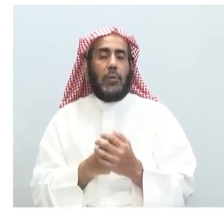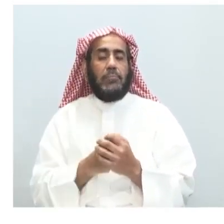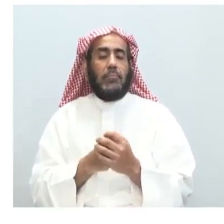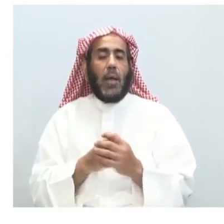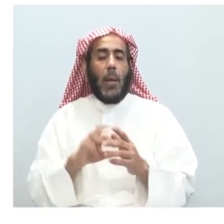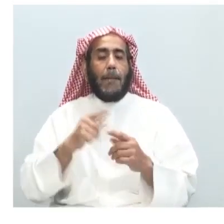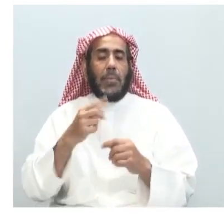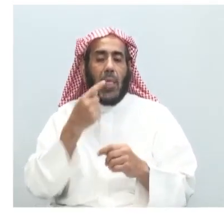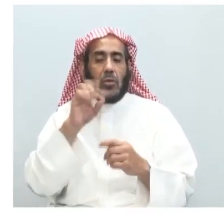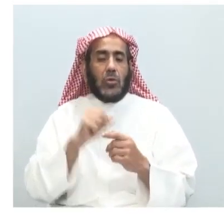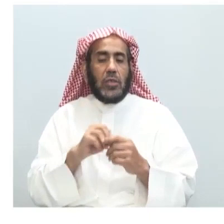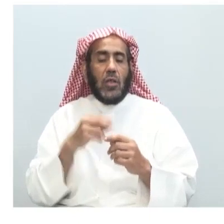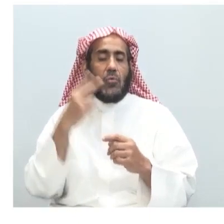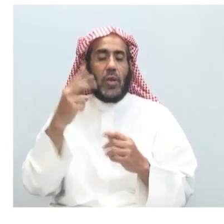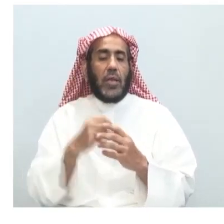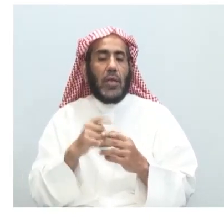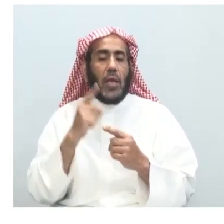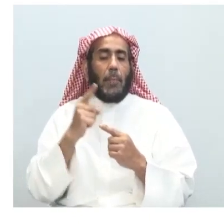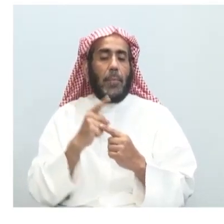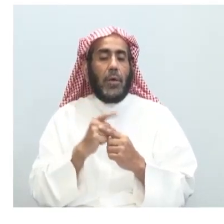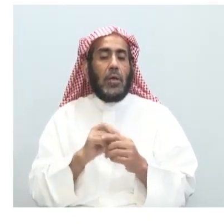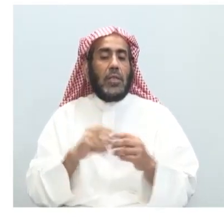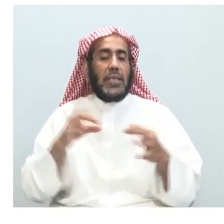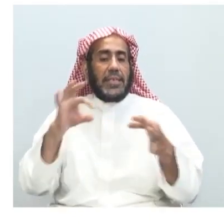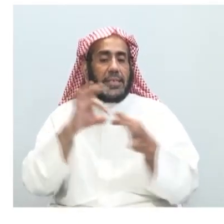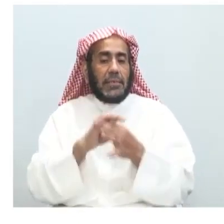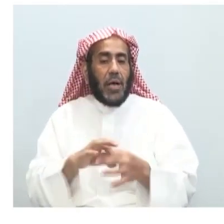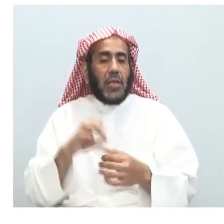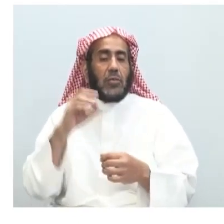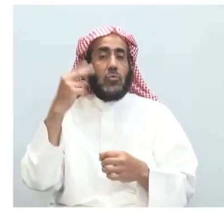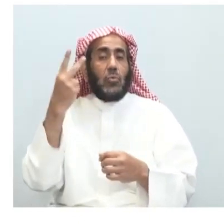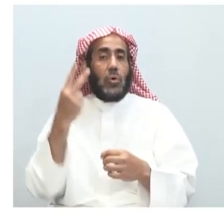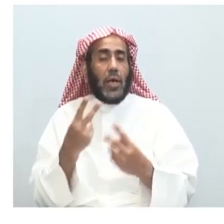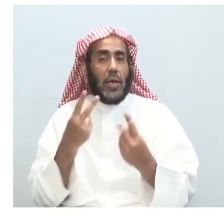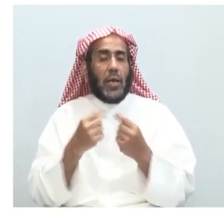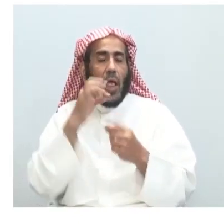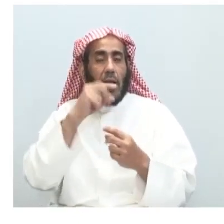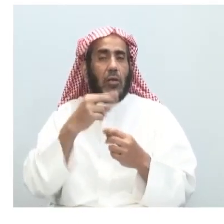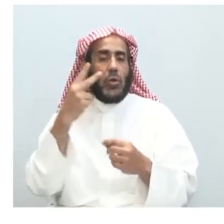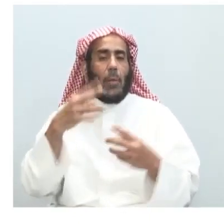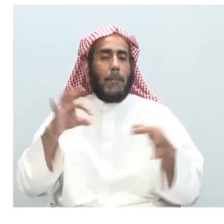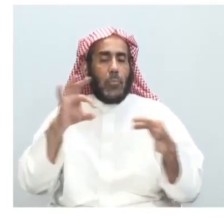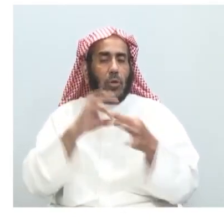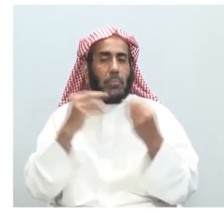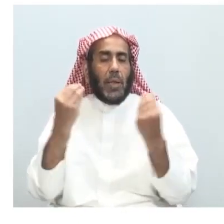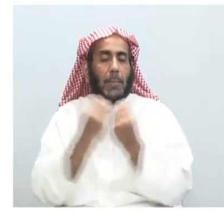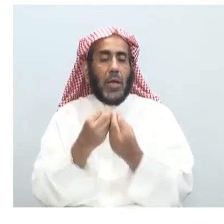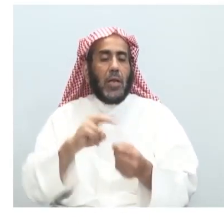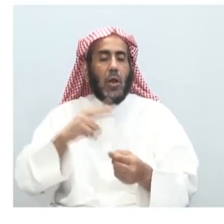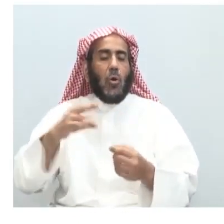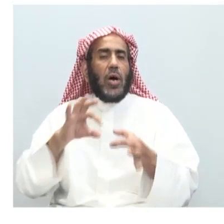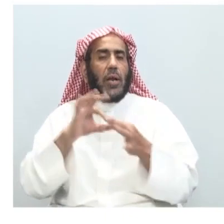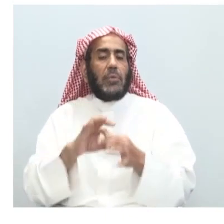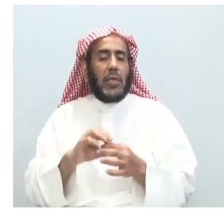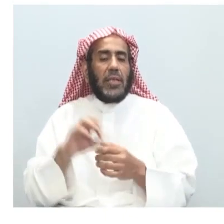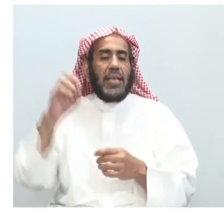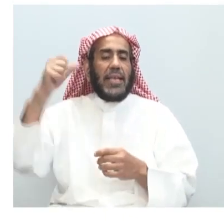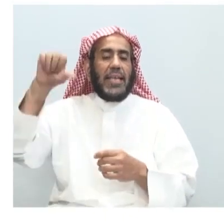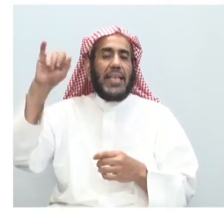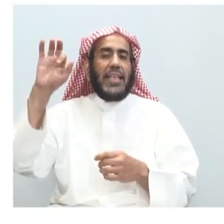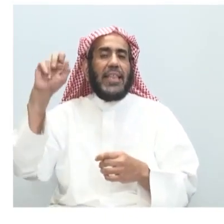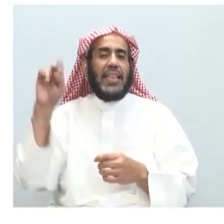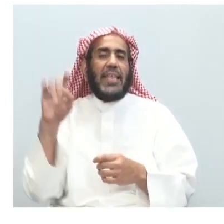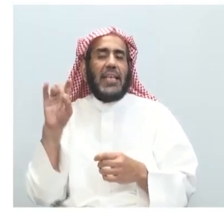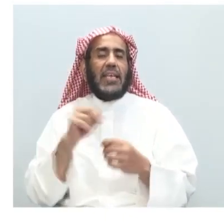بالنسبه للسكريات الثنائيه هي عباره عن ارتباط سكرين احاديين مرتبطان معا نوع الرابطه رابطه